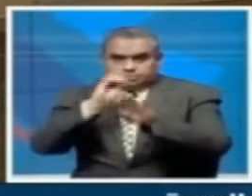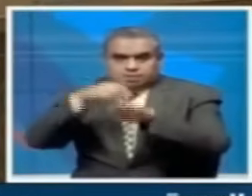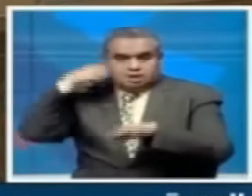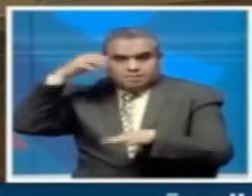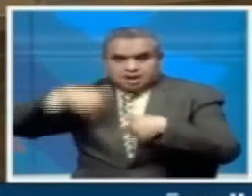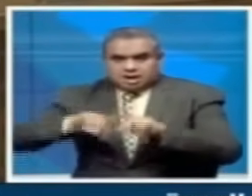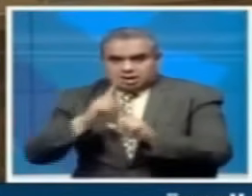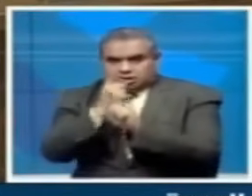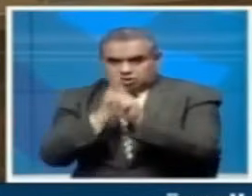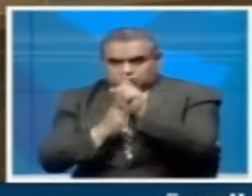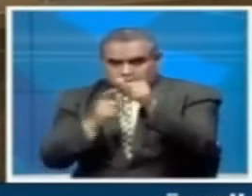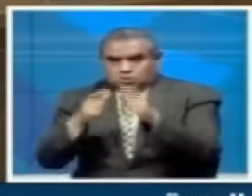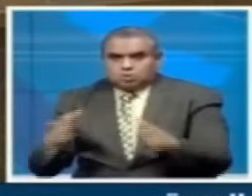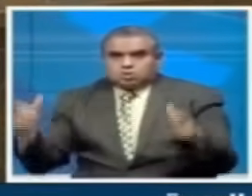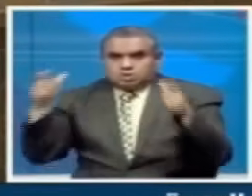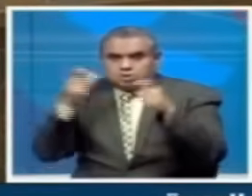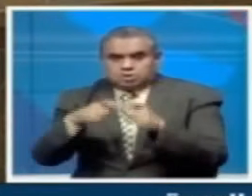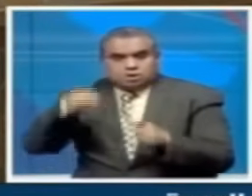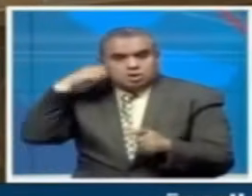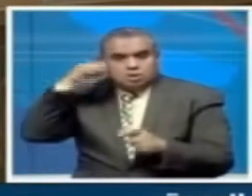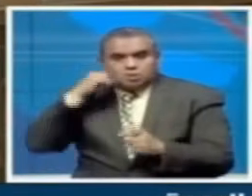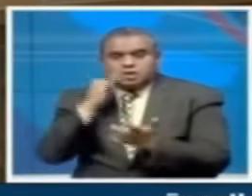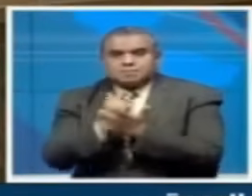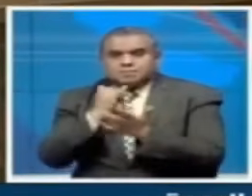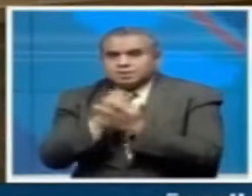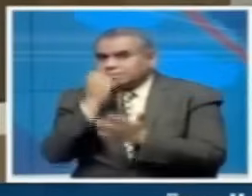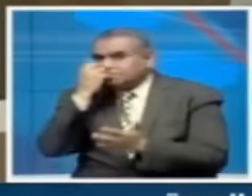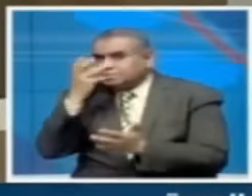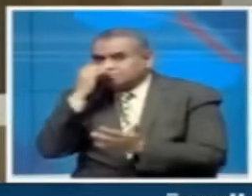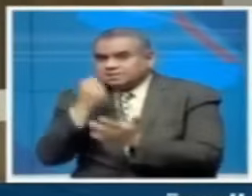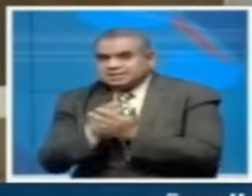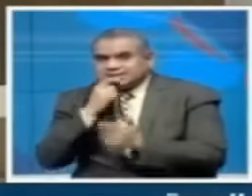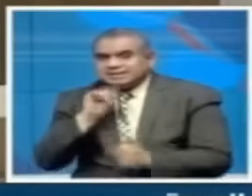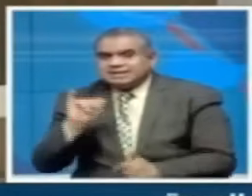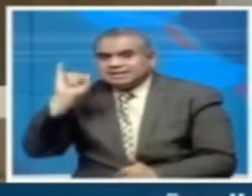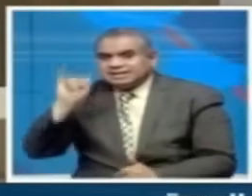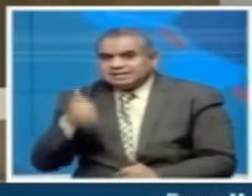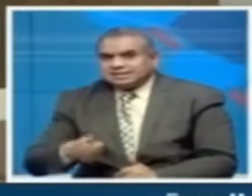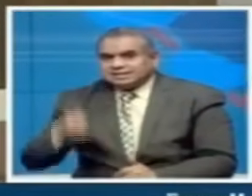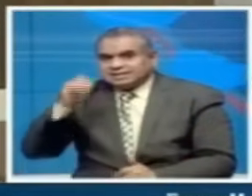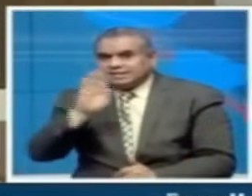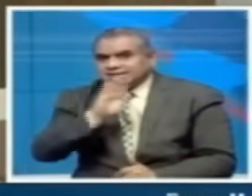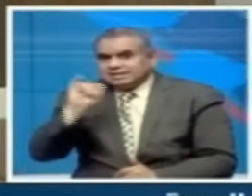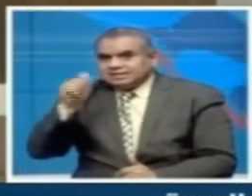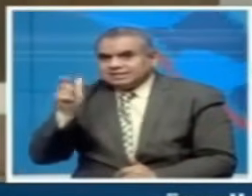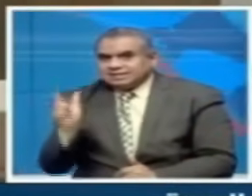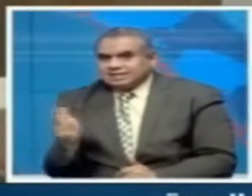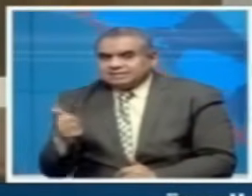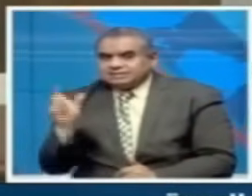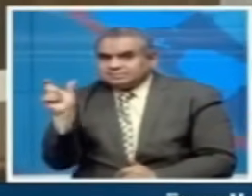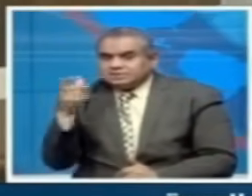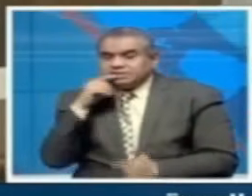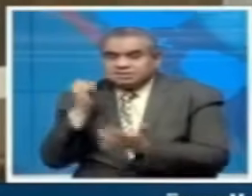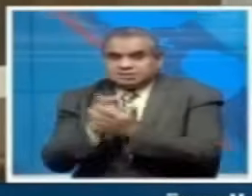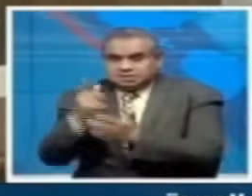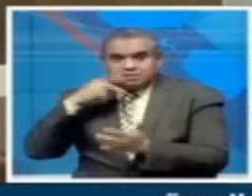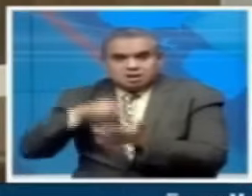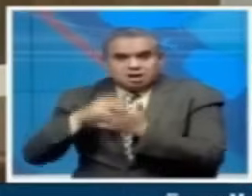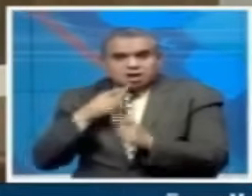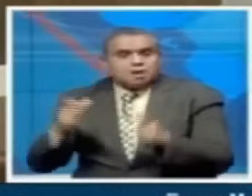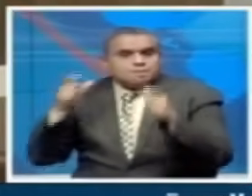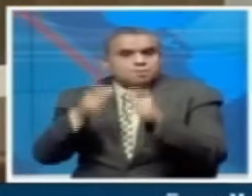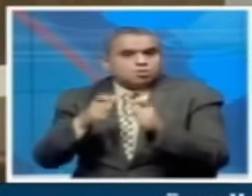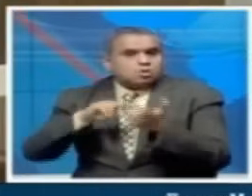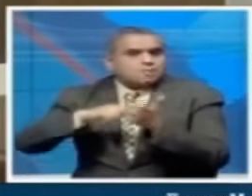الوزراء خلال اجتماع مع وزيرة البيئة الدكتورة ياسمين فؤاد على أجندة المؤتمر وما تتضمنه من فعاليات